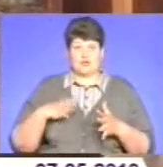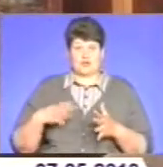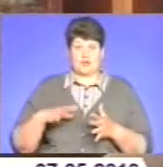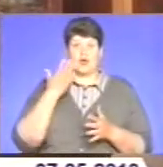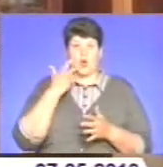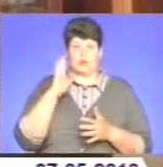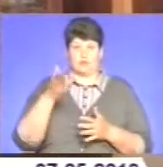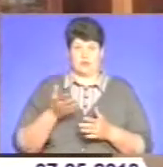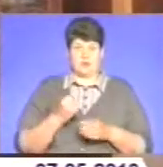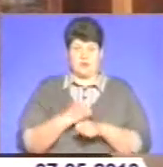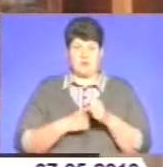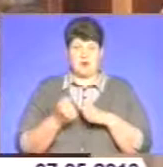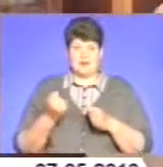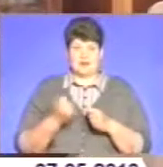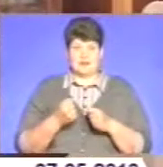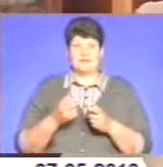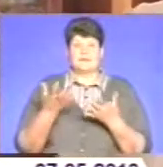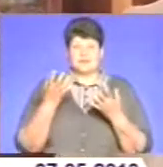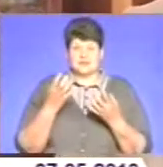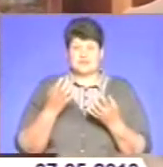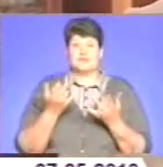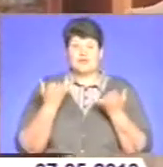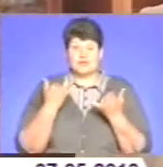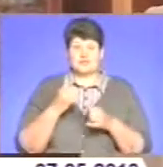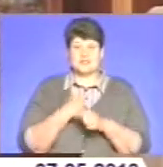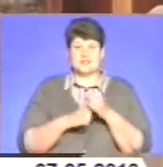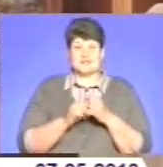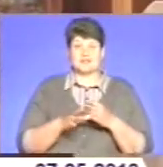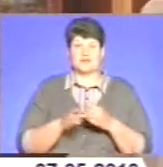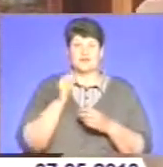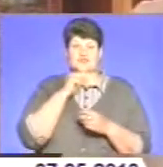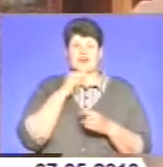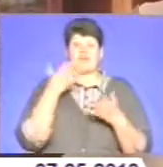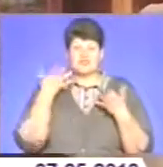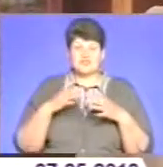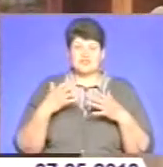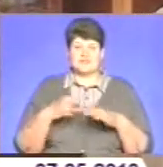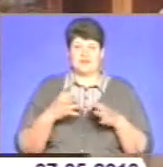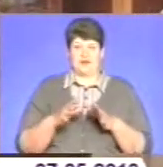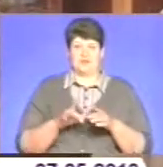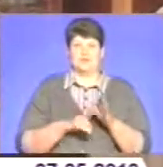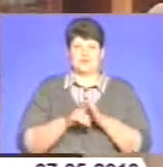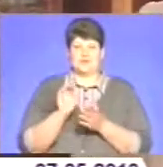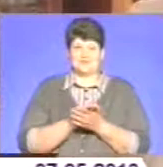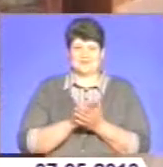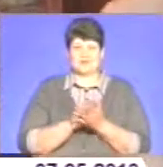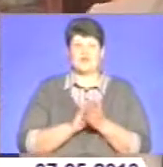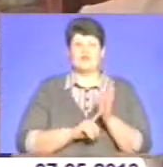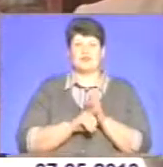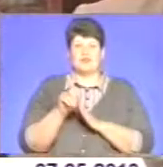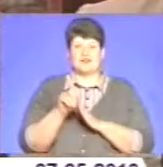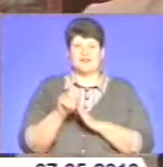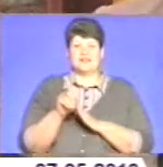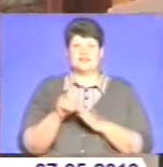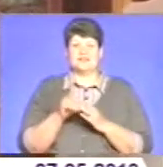буде Великодня. Вони нас отримують ще одні. Так що сьогоднішні паски підуть їм до чаю. Вони вже їх, в принципі, з ними познайомилися, вже почали навіть сідати